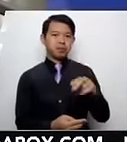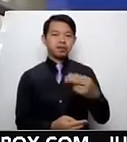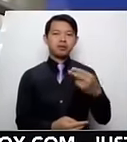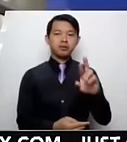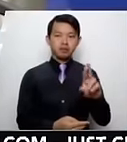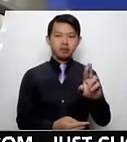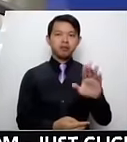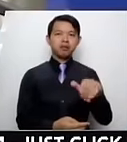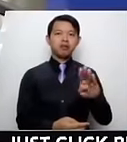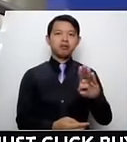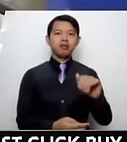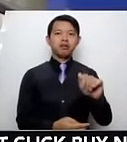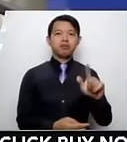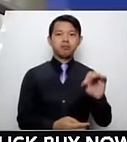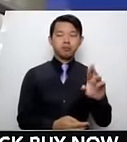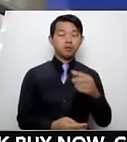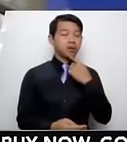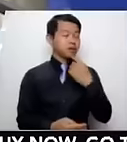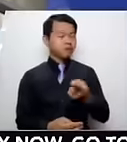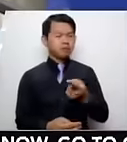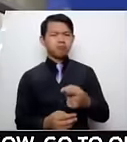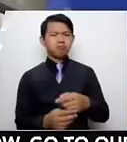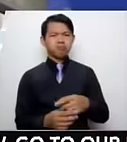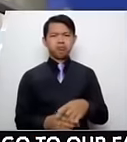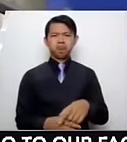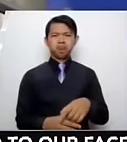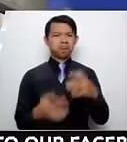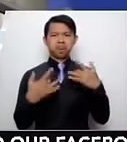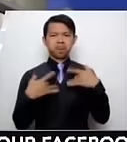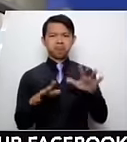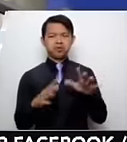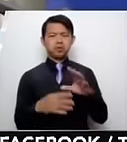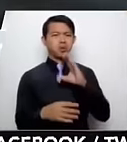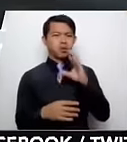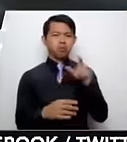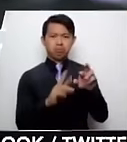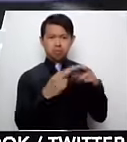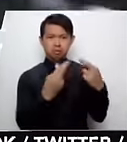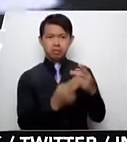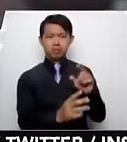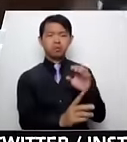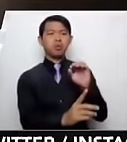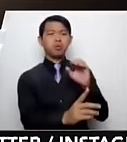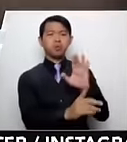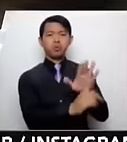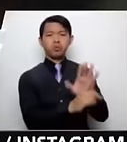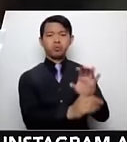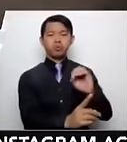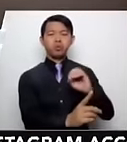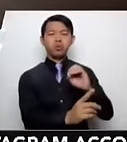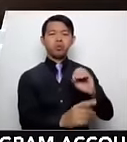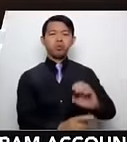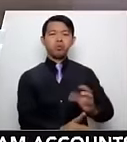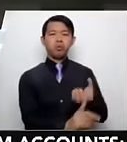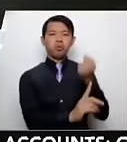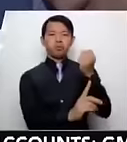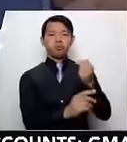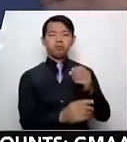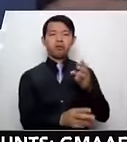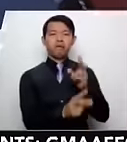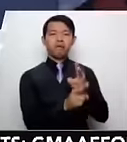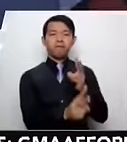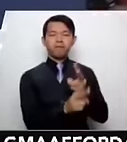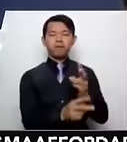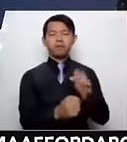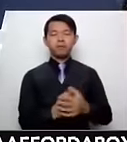pakialam kung kamag-anak niya ang may-ari ng van. Sinampahan na ng patong-patong na reklamo ang driver at ang may-ari ng van at tumanggi